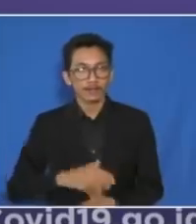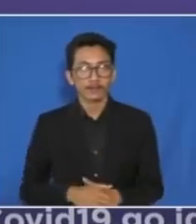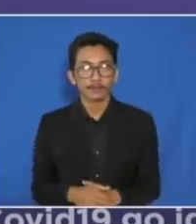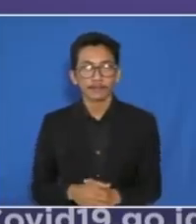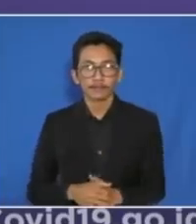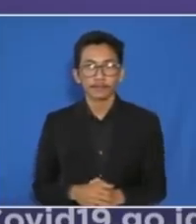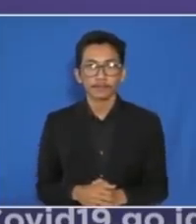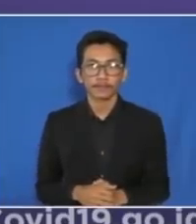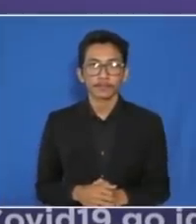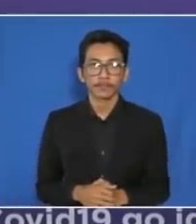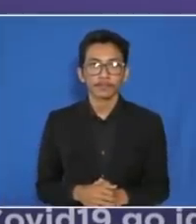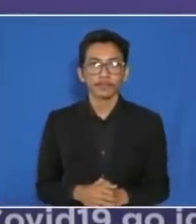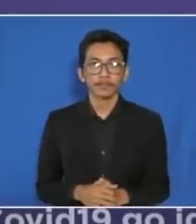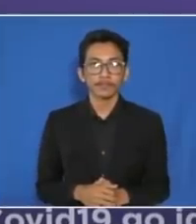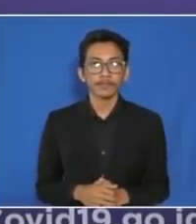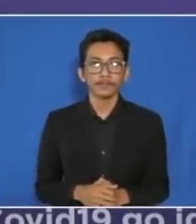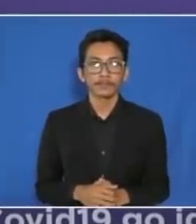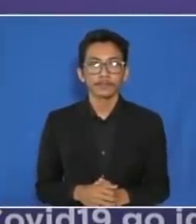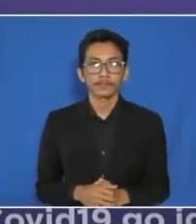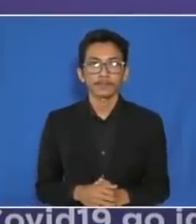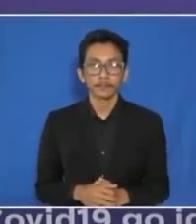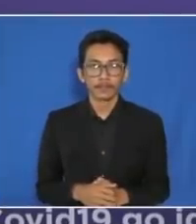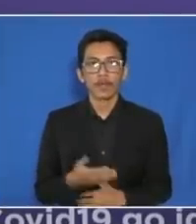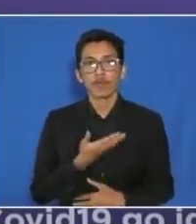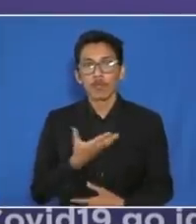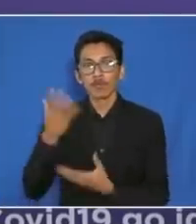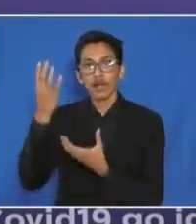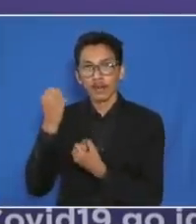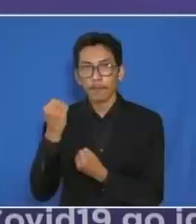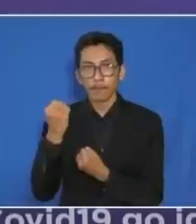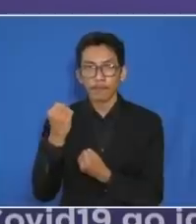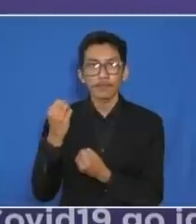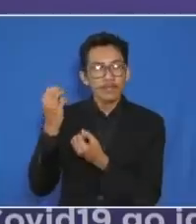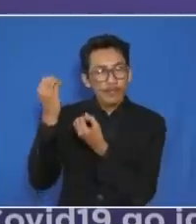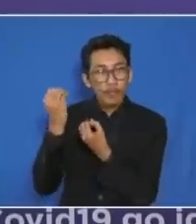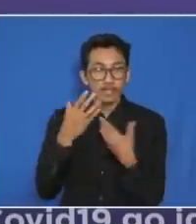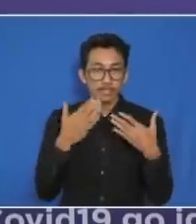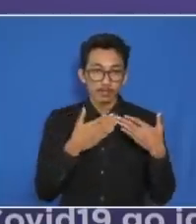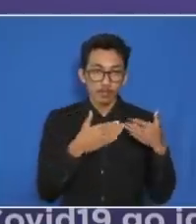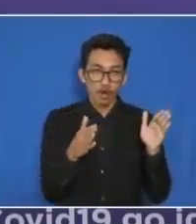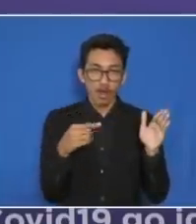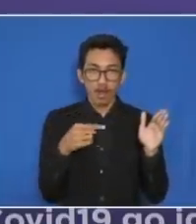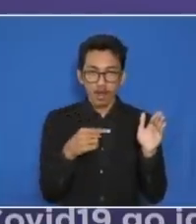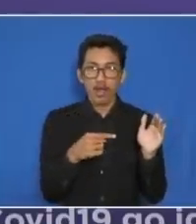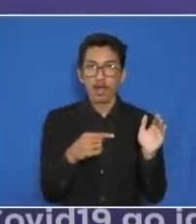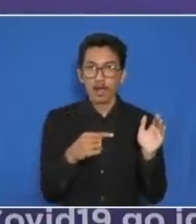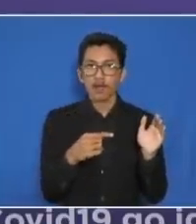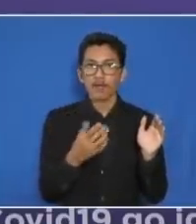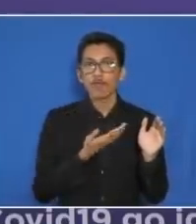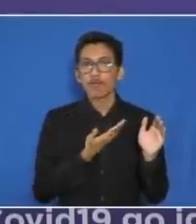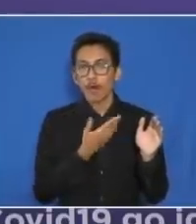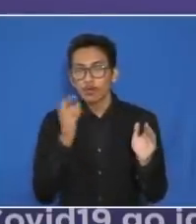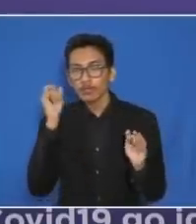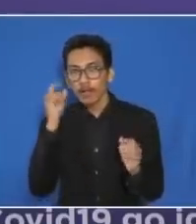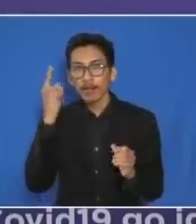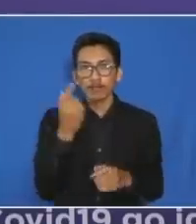ini Hai Selain itu diharapkan dengan informasi yang tersedia kita dapat menumbuhkan kesadaran